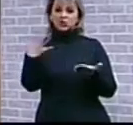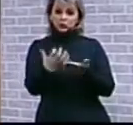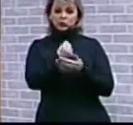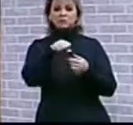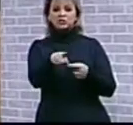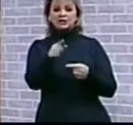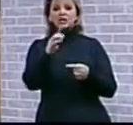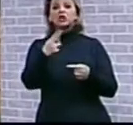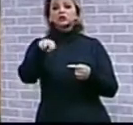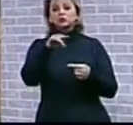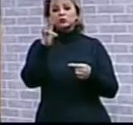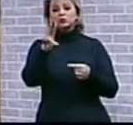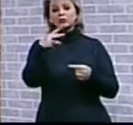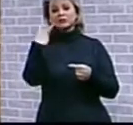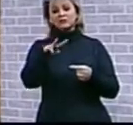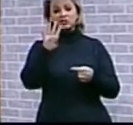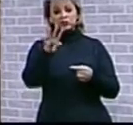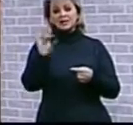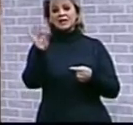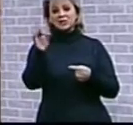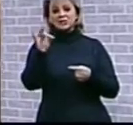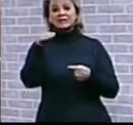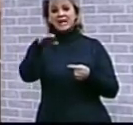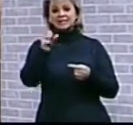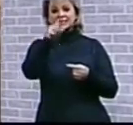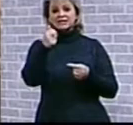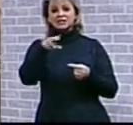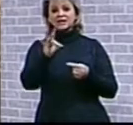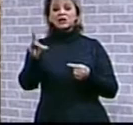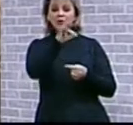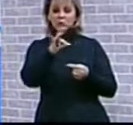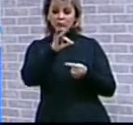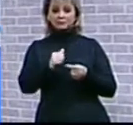успешными. Виктория Щетинина, Юрий Бабенко, Дон-24, Татсинский район.